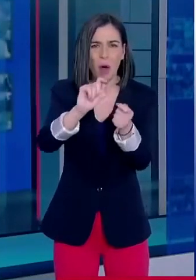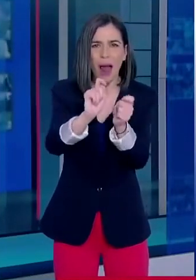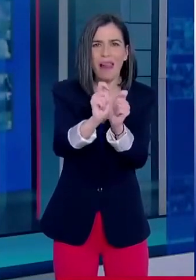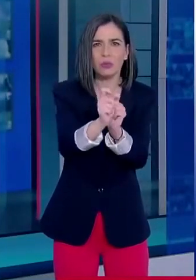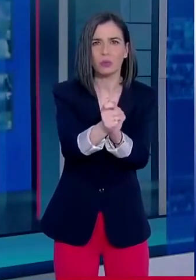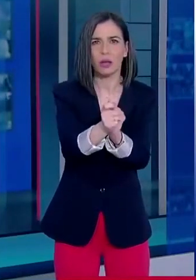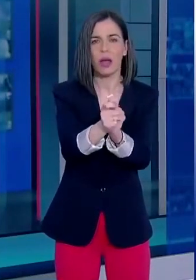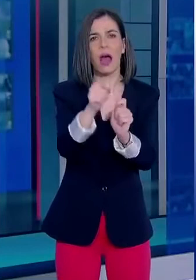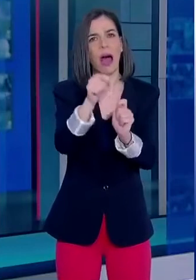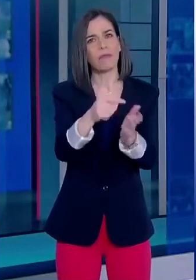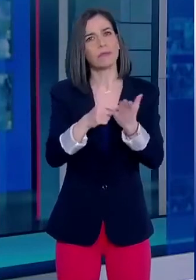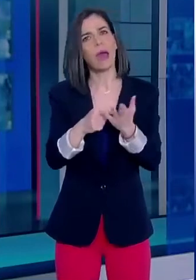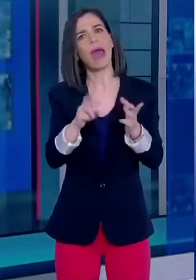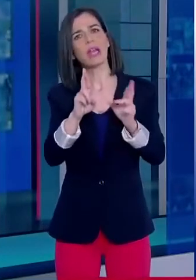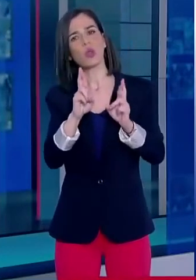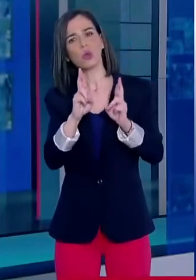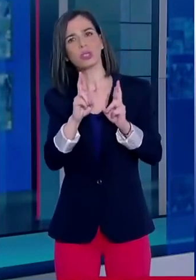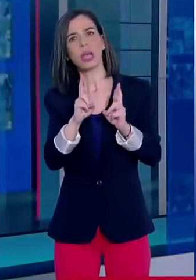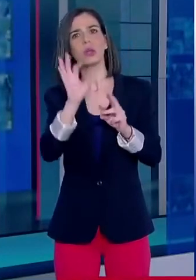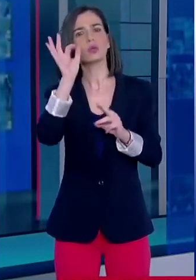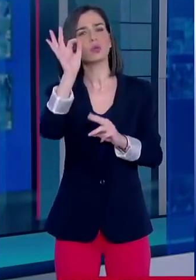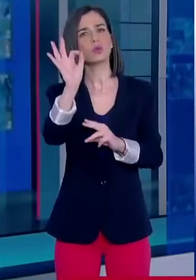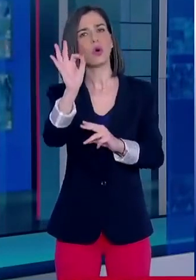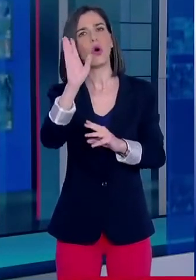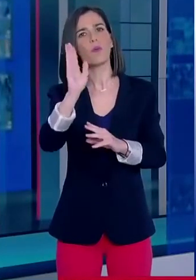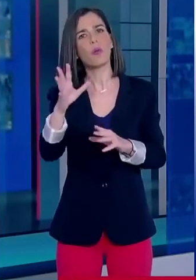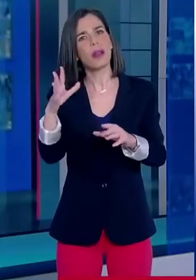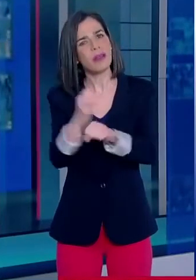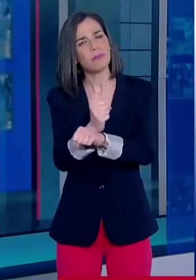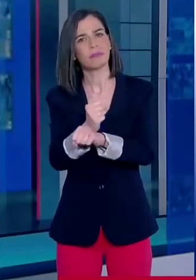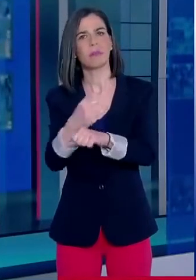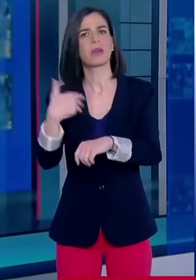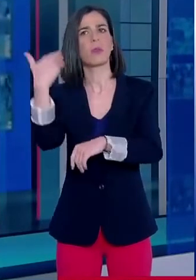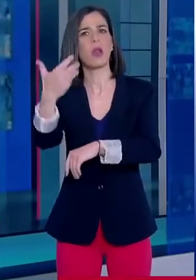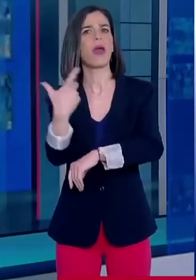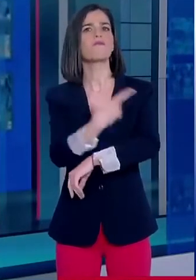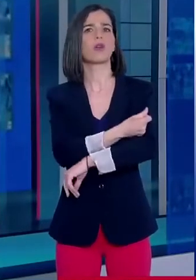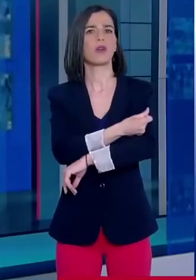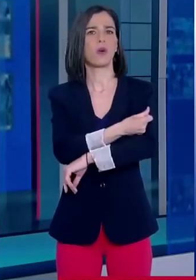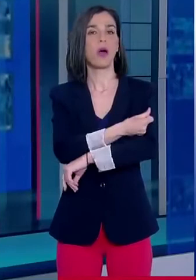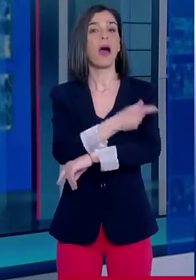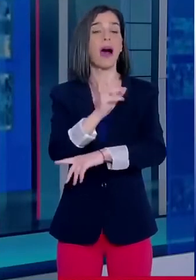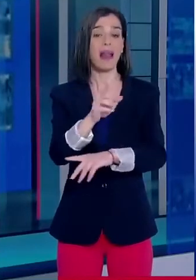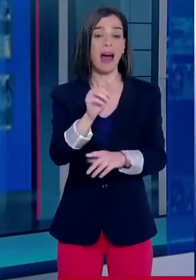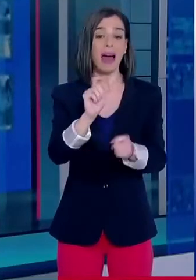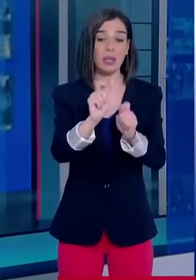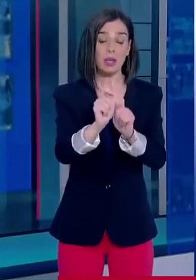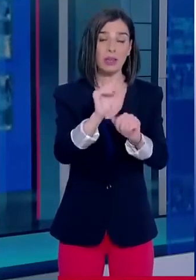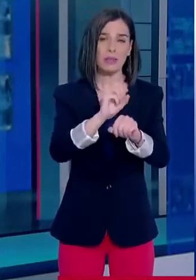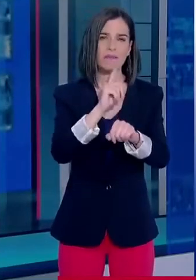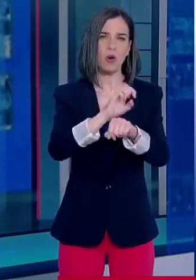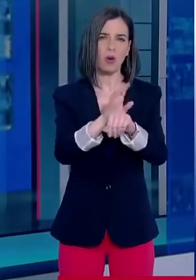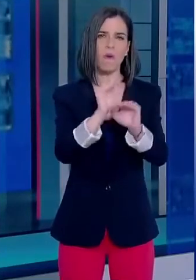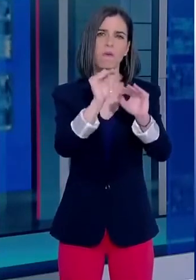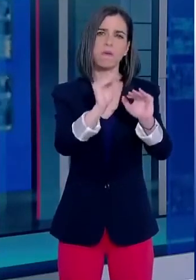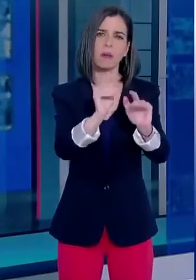παρόντος, δίνει ένα αισιόδοξο μήνυμα σχετικά με την αποτελεσματικότητα ενός εμβολίου στο μέλλον, με την προϋπόθεση πως ο ιός θα παραμείνει έτσι.